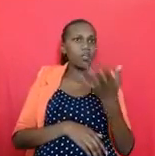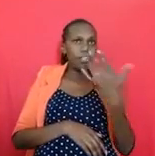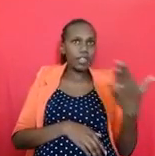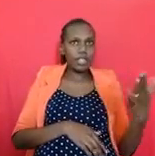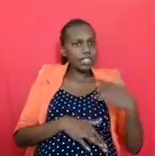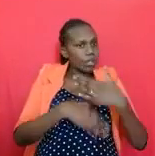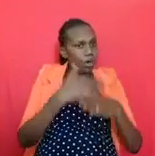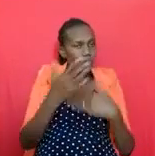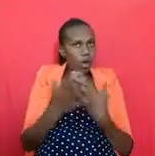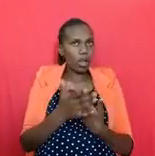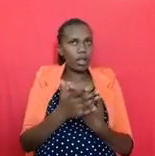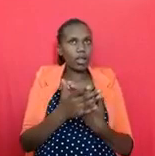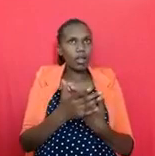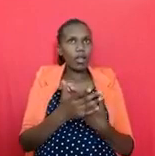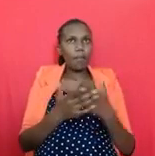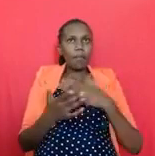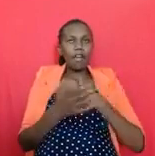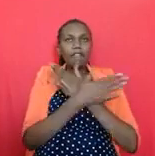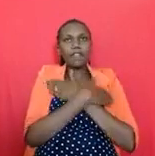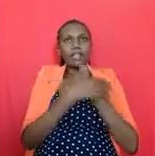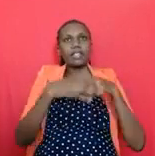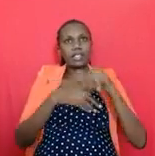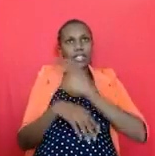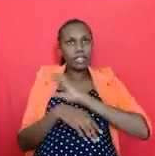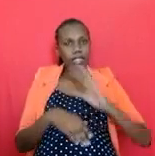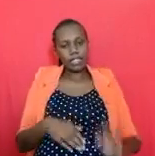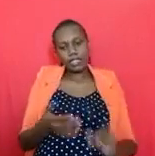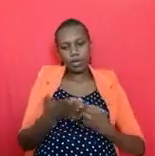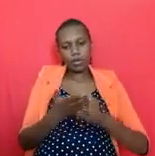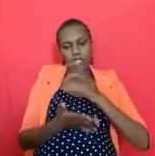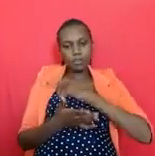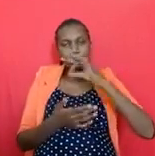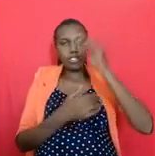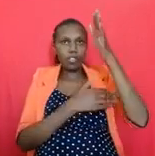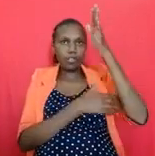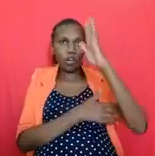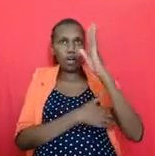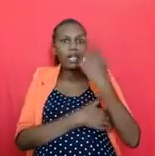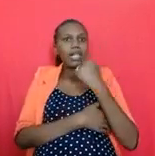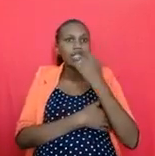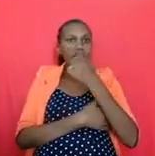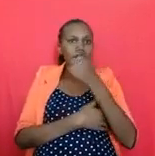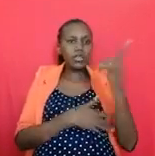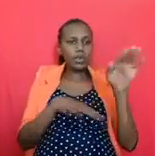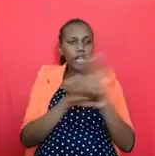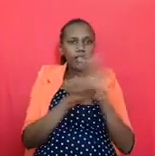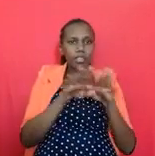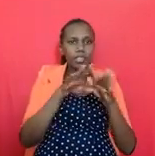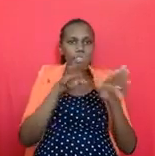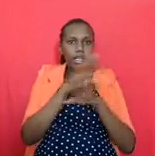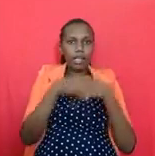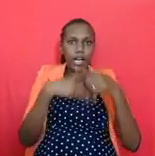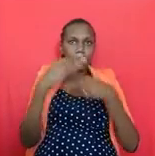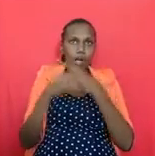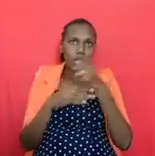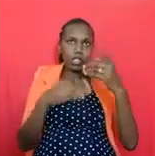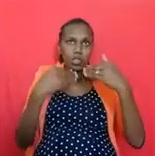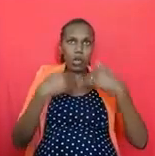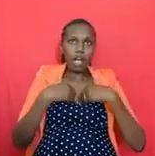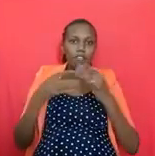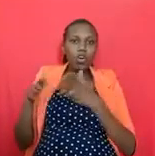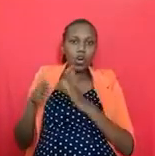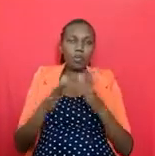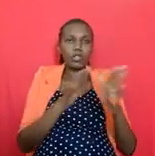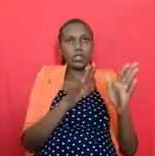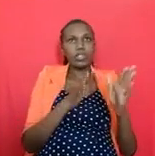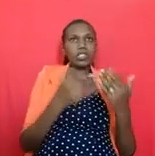makwa mothe andu akwa thini wa ngai roho wa ngai arokwira maundu maku mothe ugie na mweke